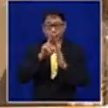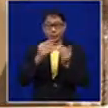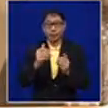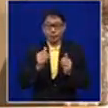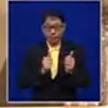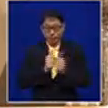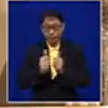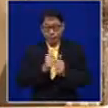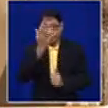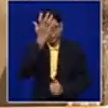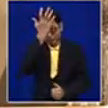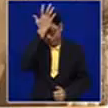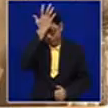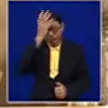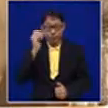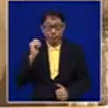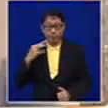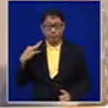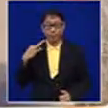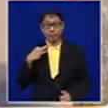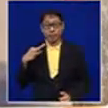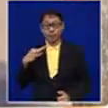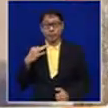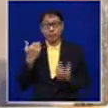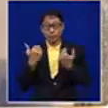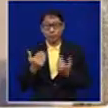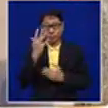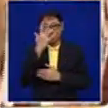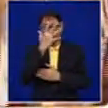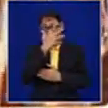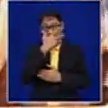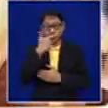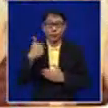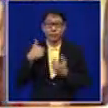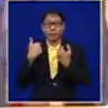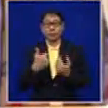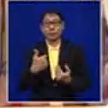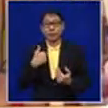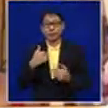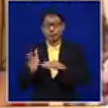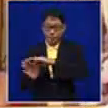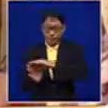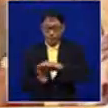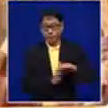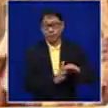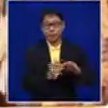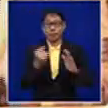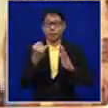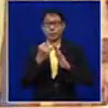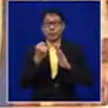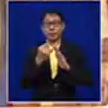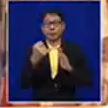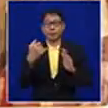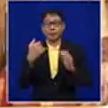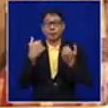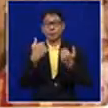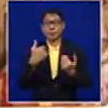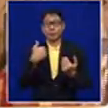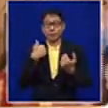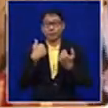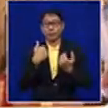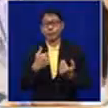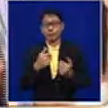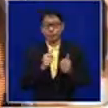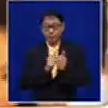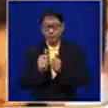สาวงามแล้วก็ไปเที่ยวชมงานกันได้ด้วย สวยมากเนาะนะคะไปต่อกันที่อีกเวทีนึงนะคะเว